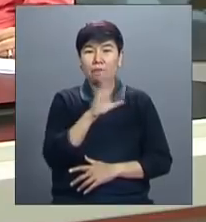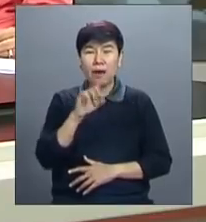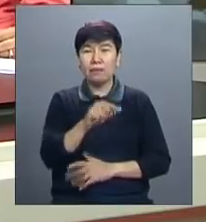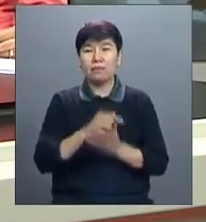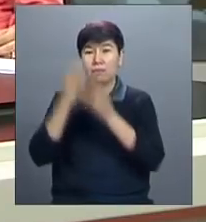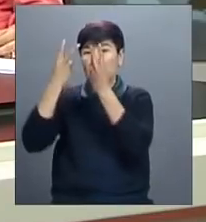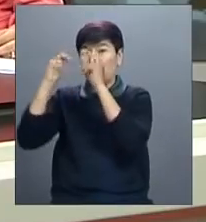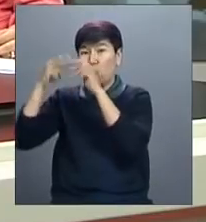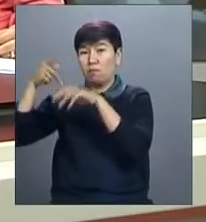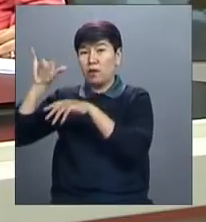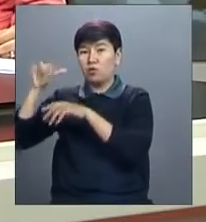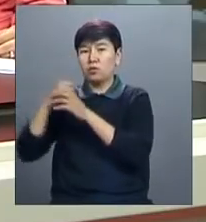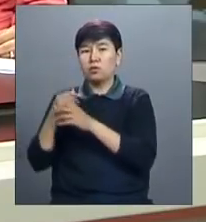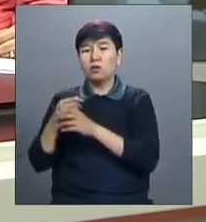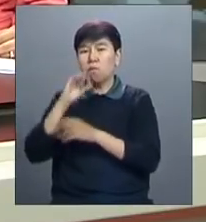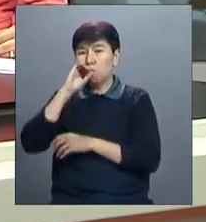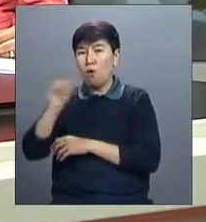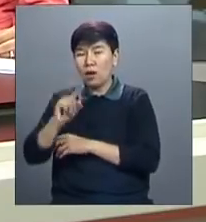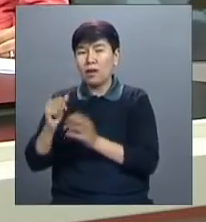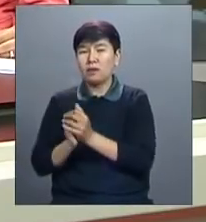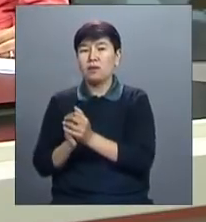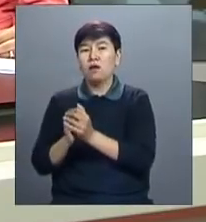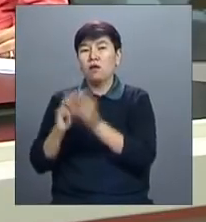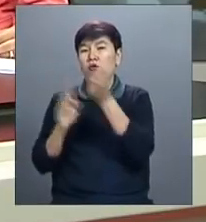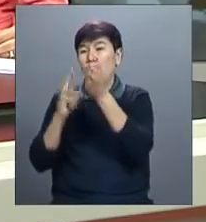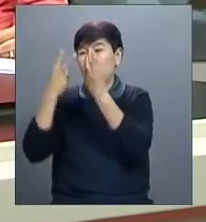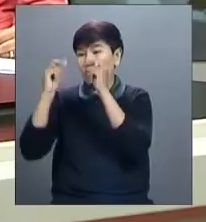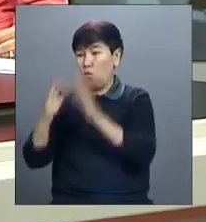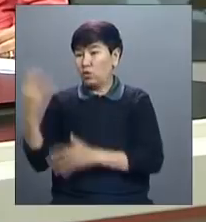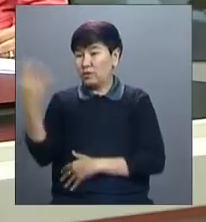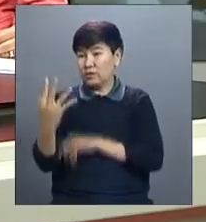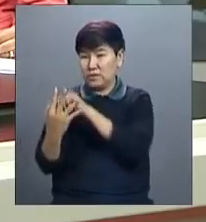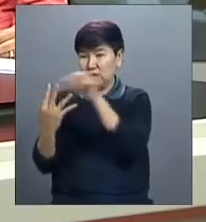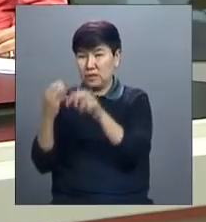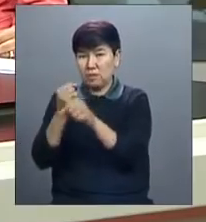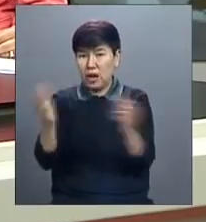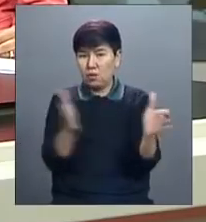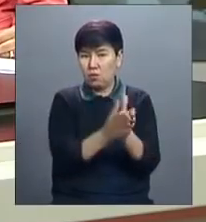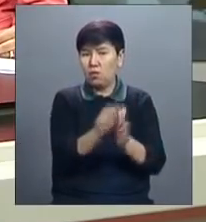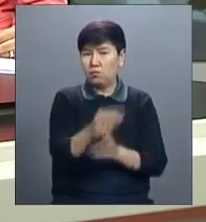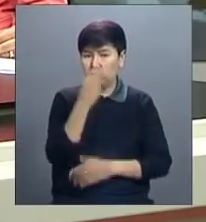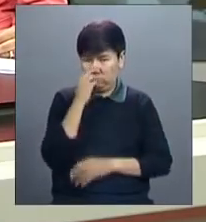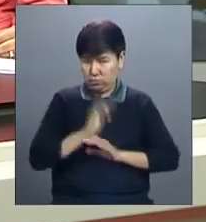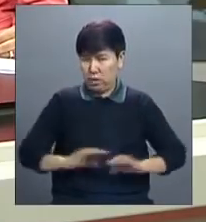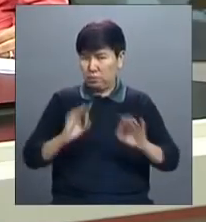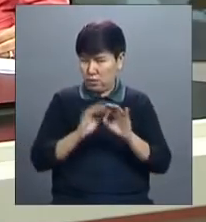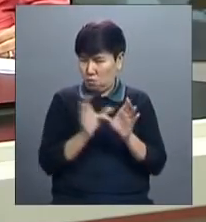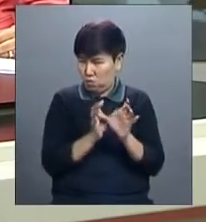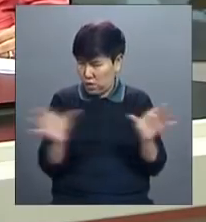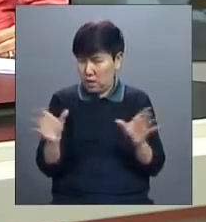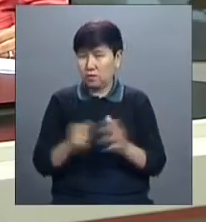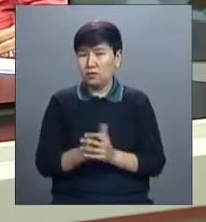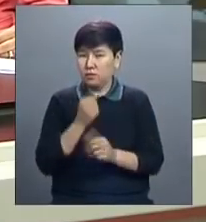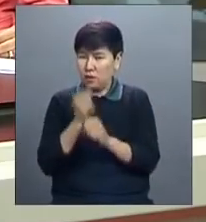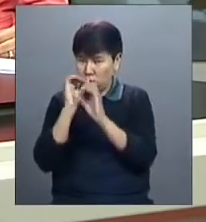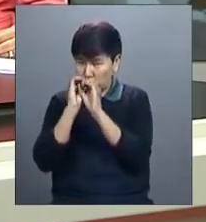การให้รัฐมนตรีทั้ง4คนที่ร่วมงานกับพรรคพลังประชารัฐนั้นต้องแยกแยะภารกิจให้ชัดค่ะอย่าทำให้ประชาชนนั้นเกิดความสับส